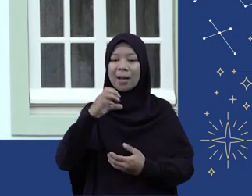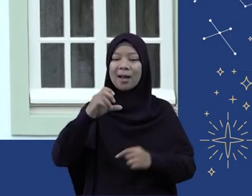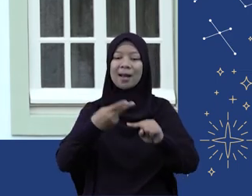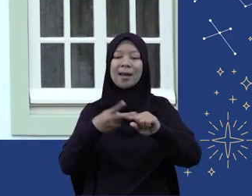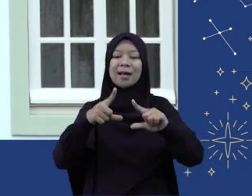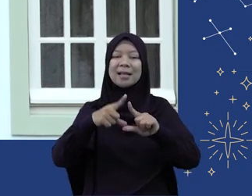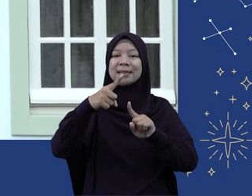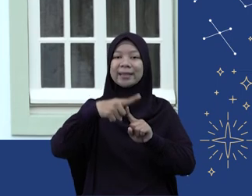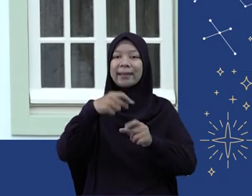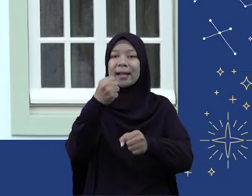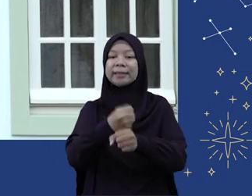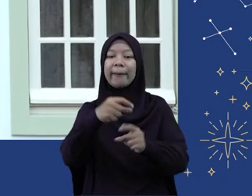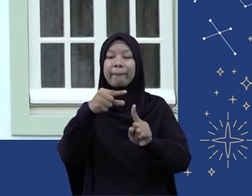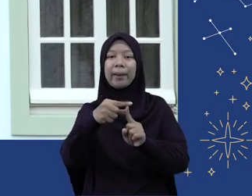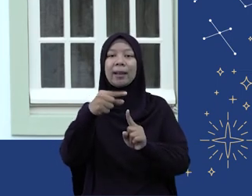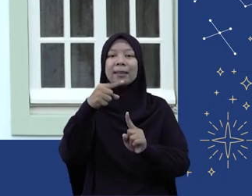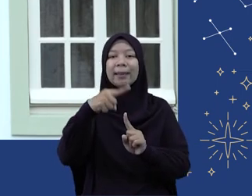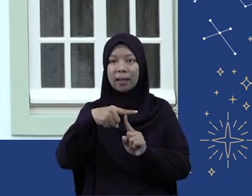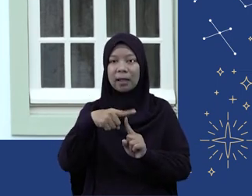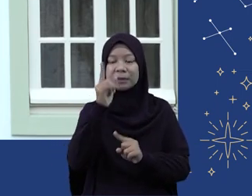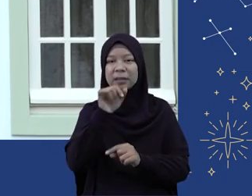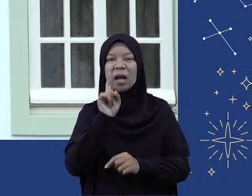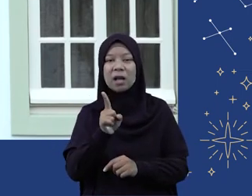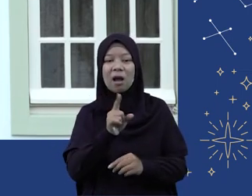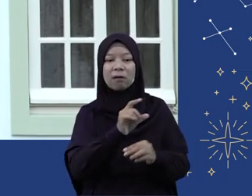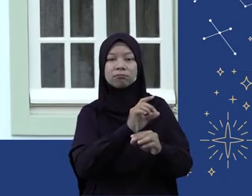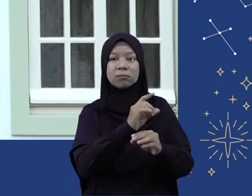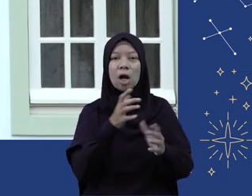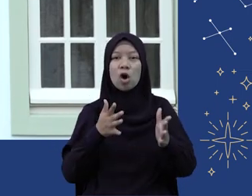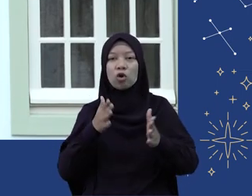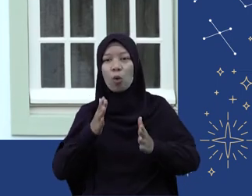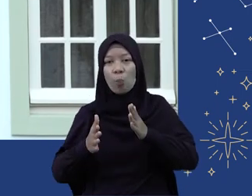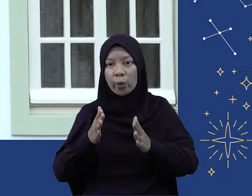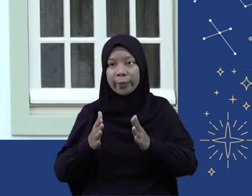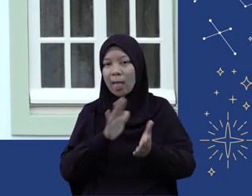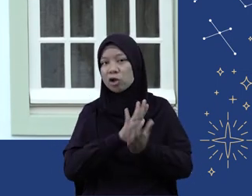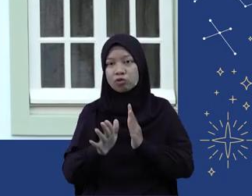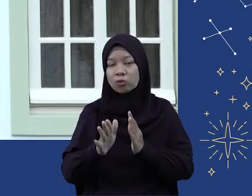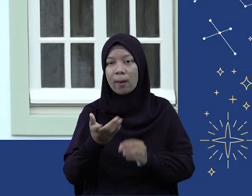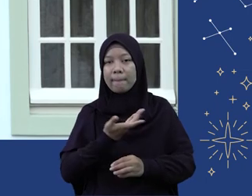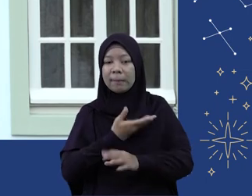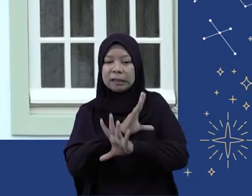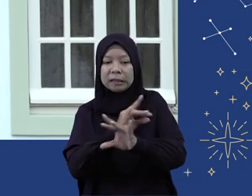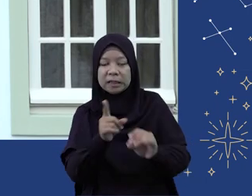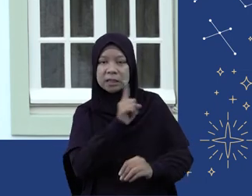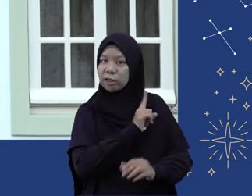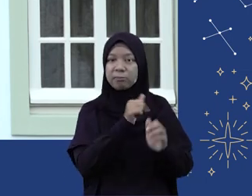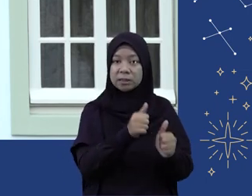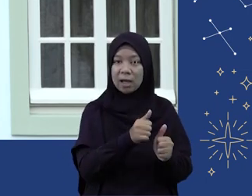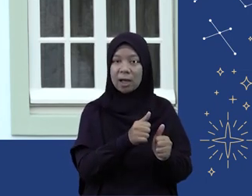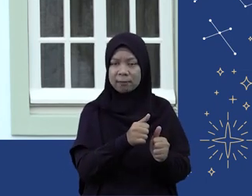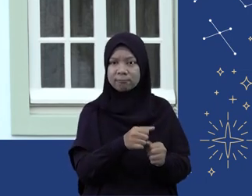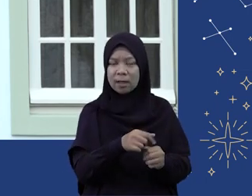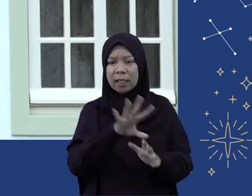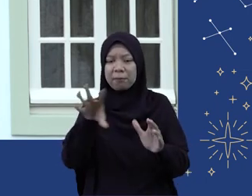bisa mengganti pekerjaan semua orang termasuk dosen saya